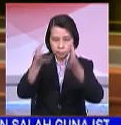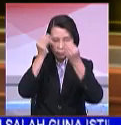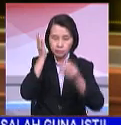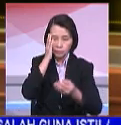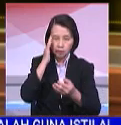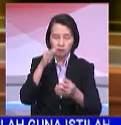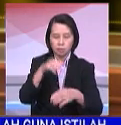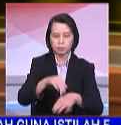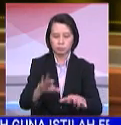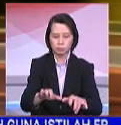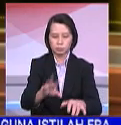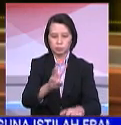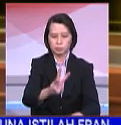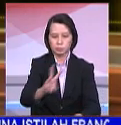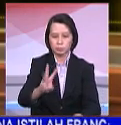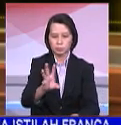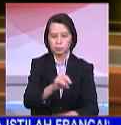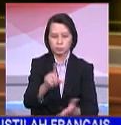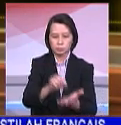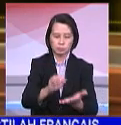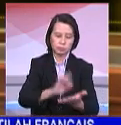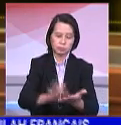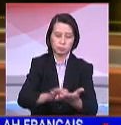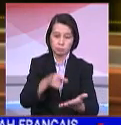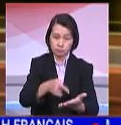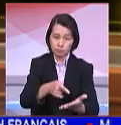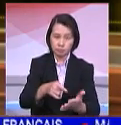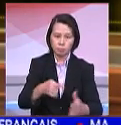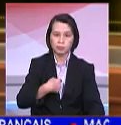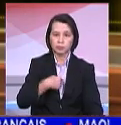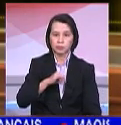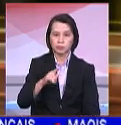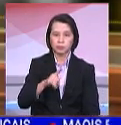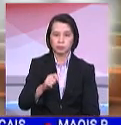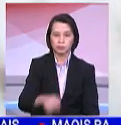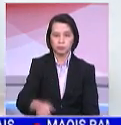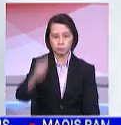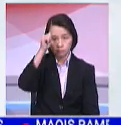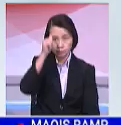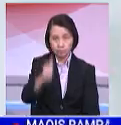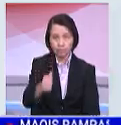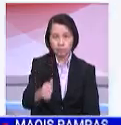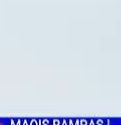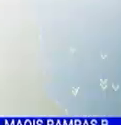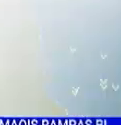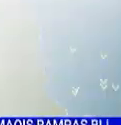cuaca di laman sesawang dan juga media sosial kami. Saya Abdul Aizad. Assalamualaikum.